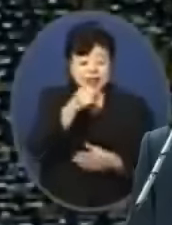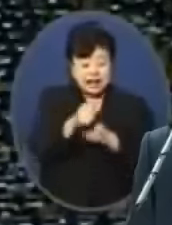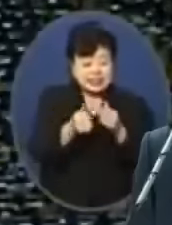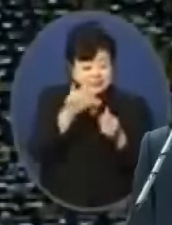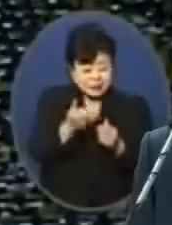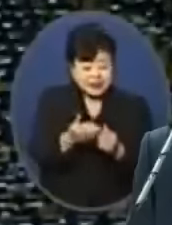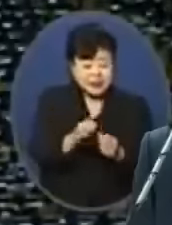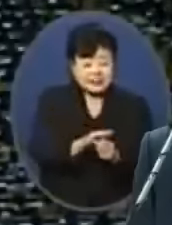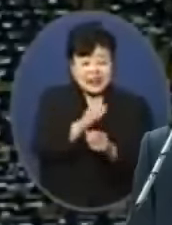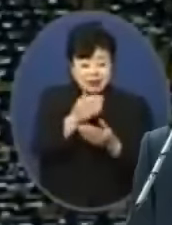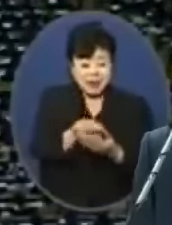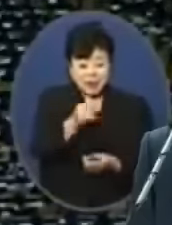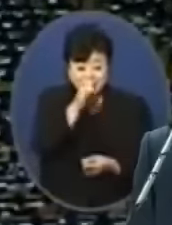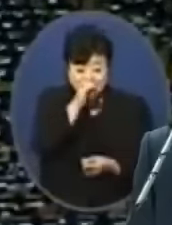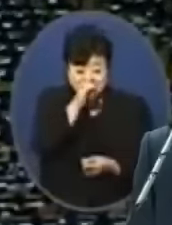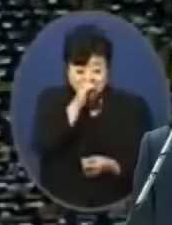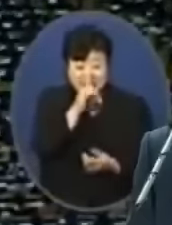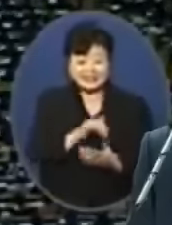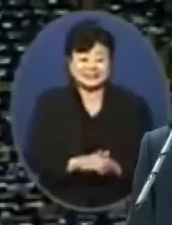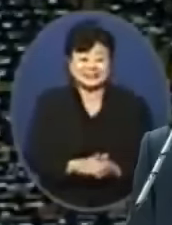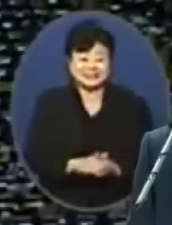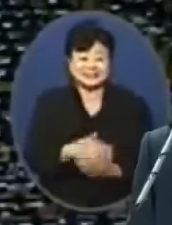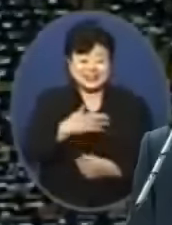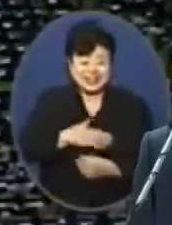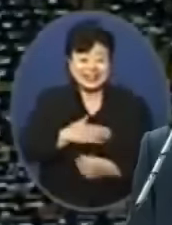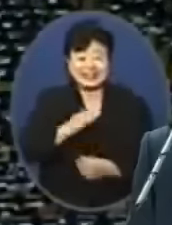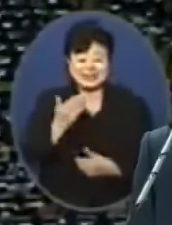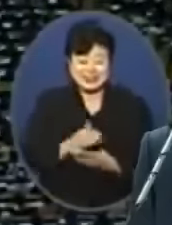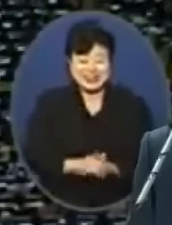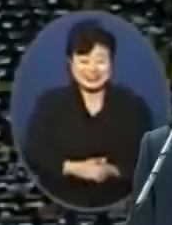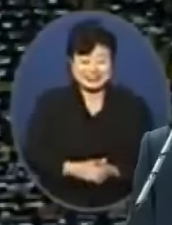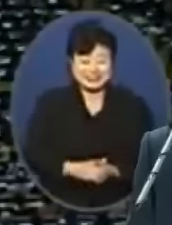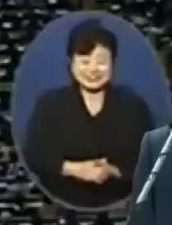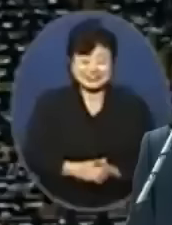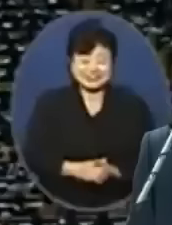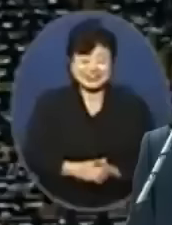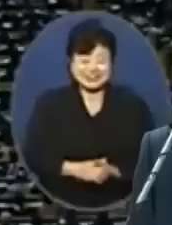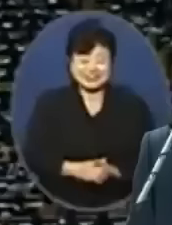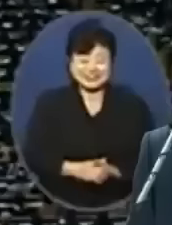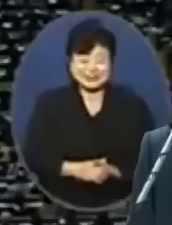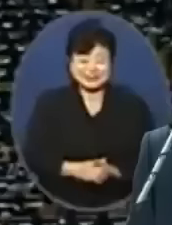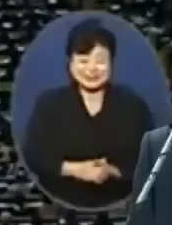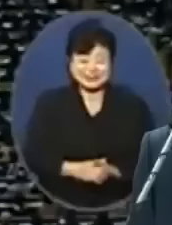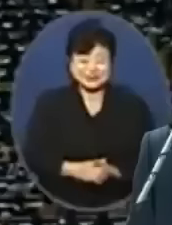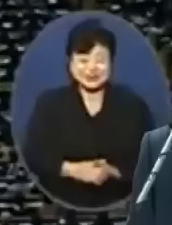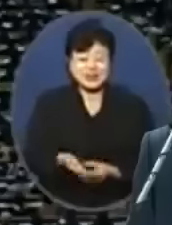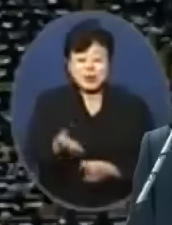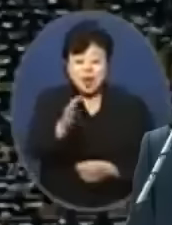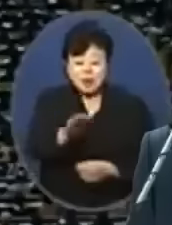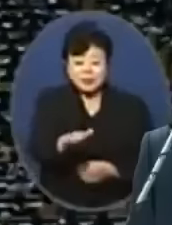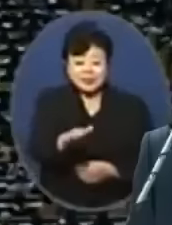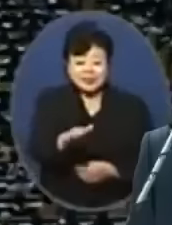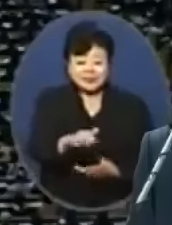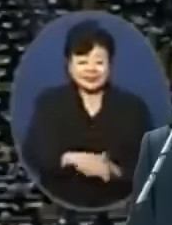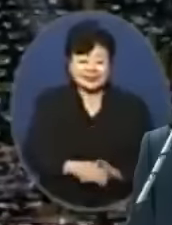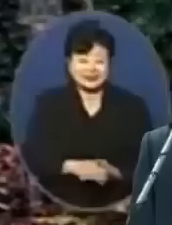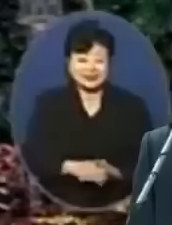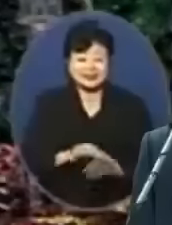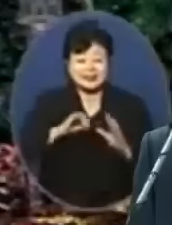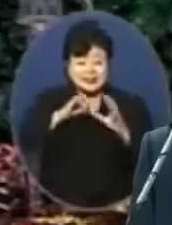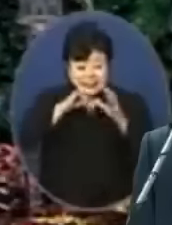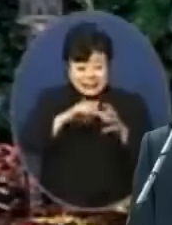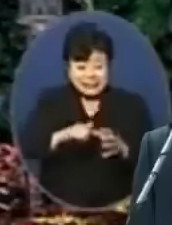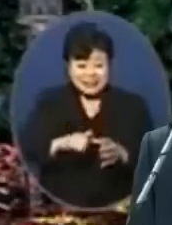하나님께 사랑받고 있는 존재라는 것을 잊어서는 안 되는 것입니다. 그러면 이